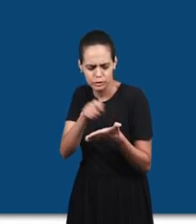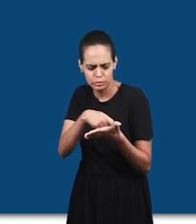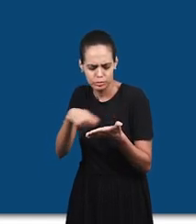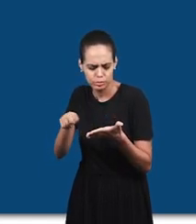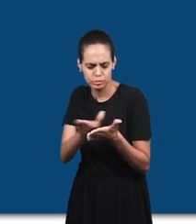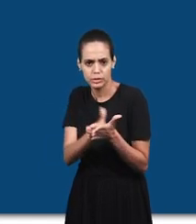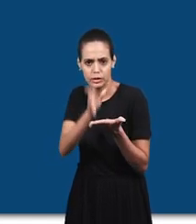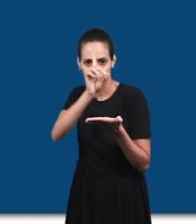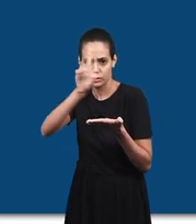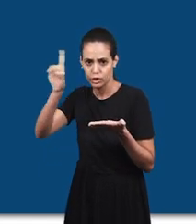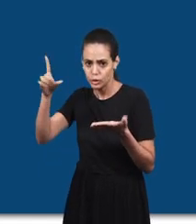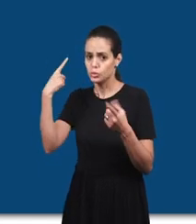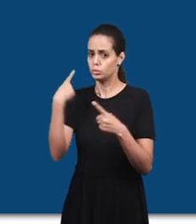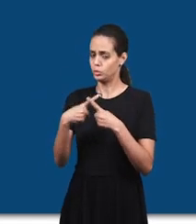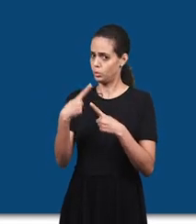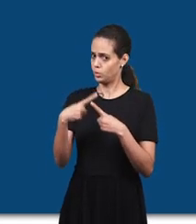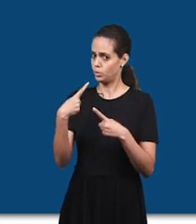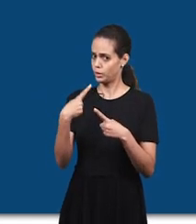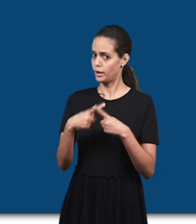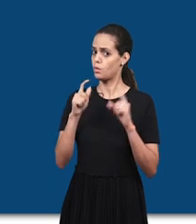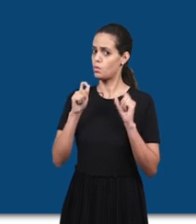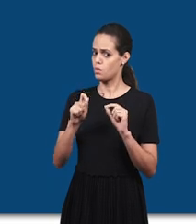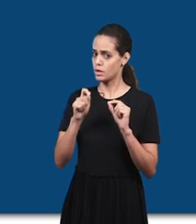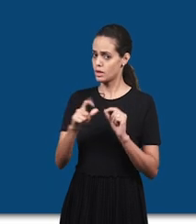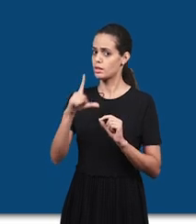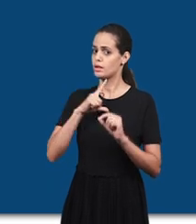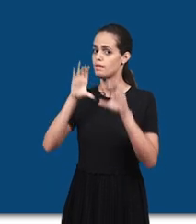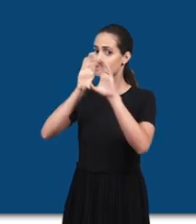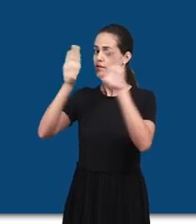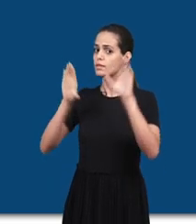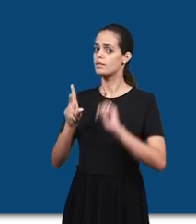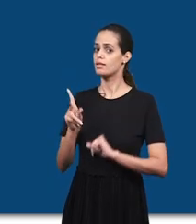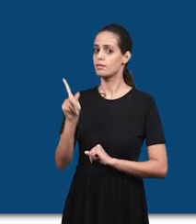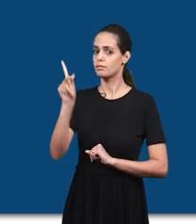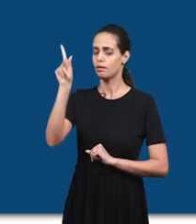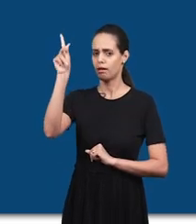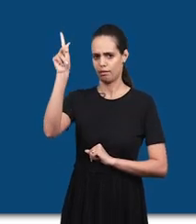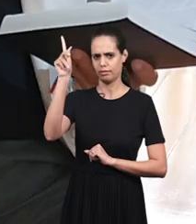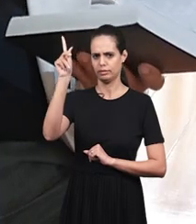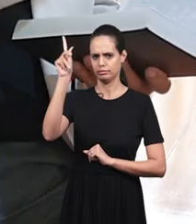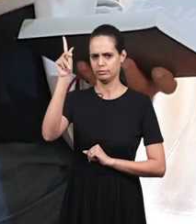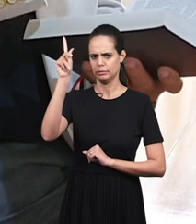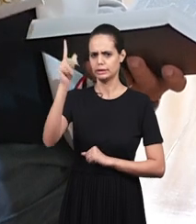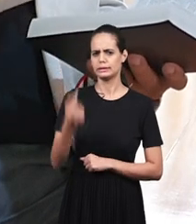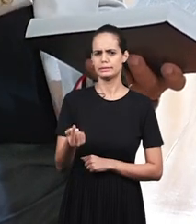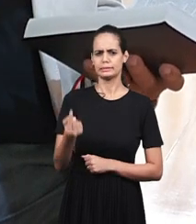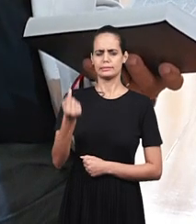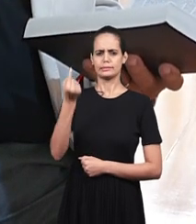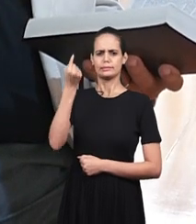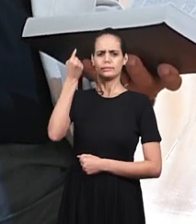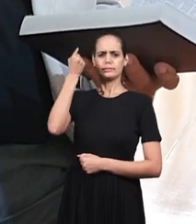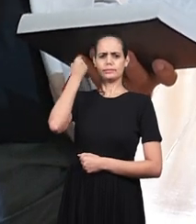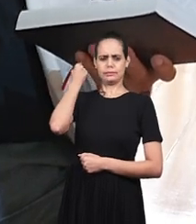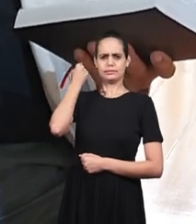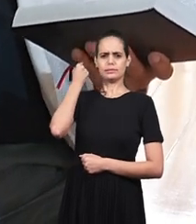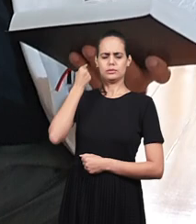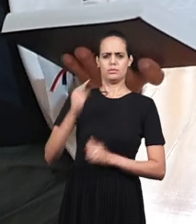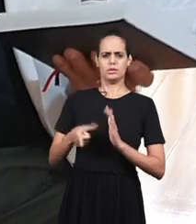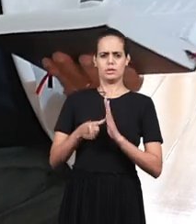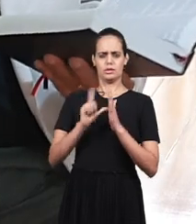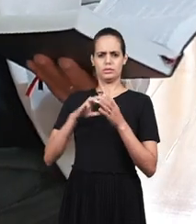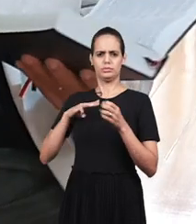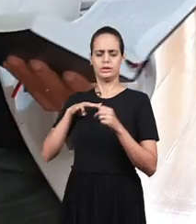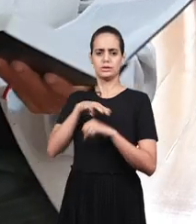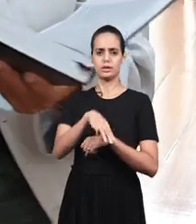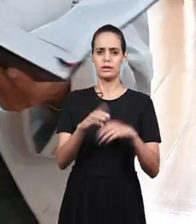les Écritures car vous prenez soin d'avoir en elles la vie éternelle. C'était ça la